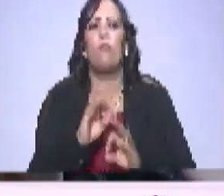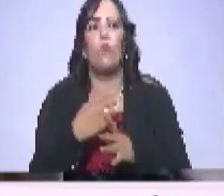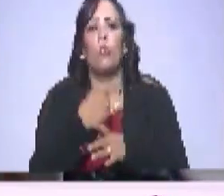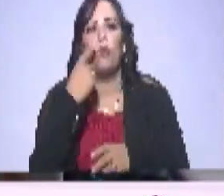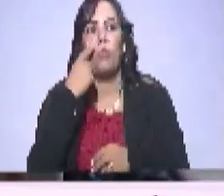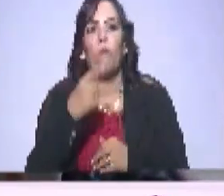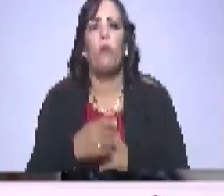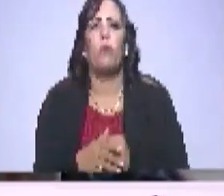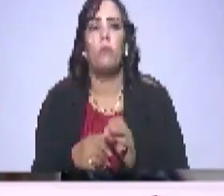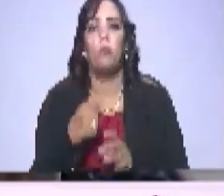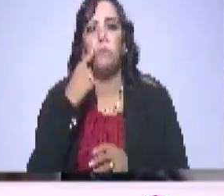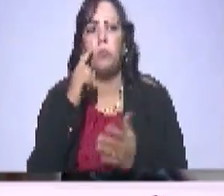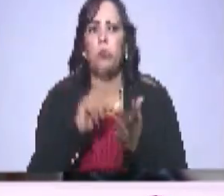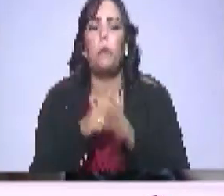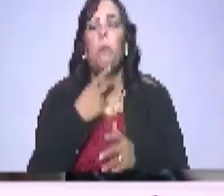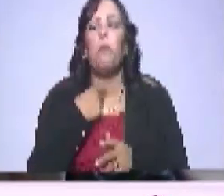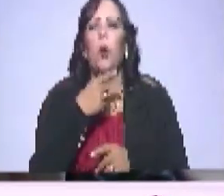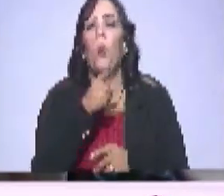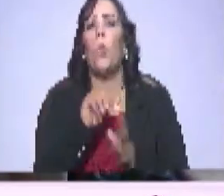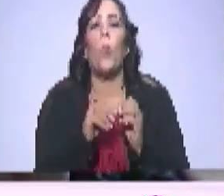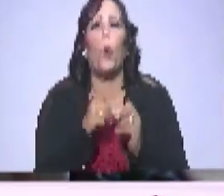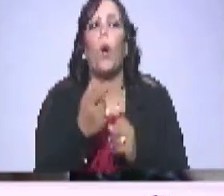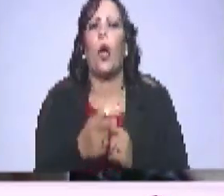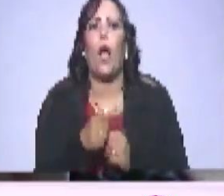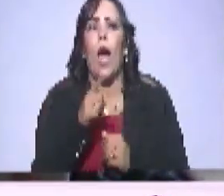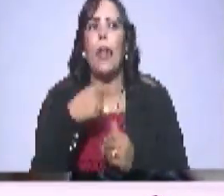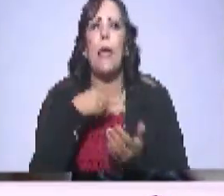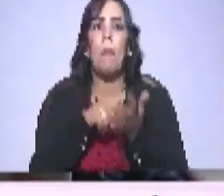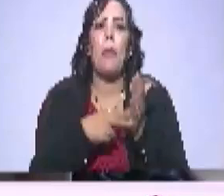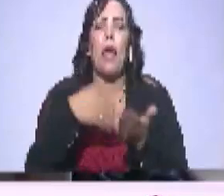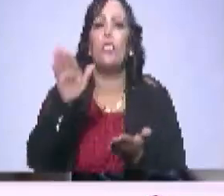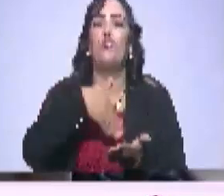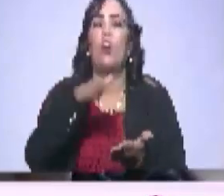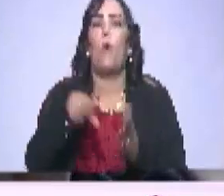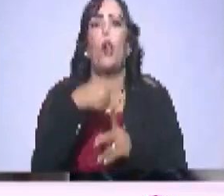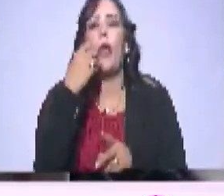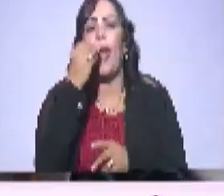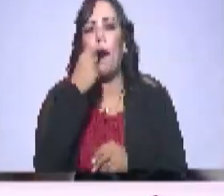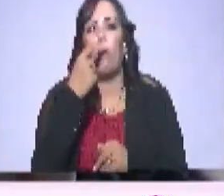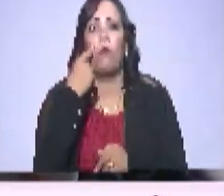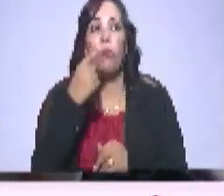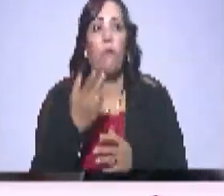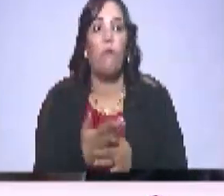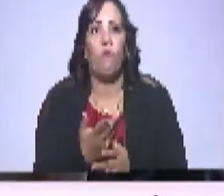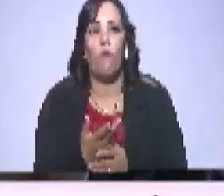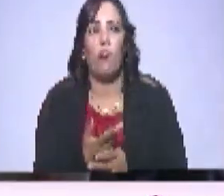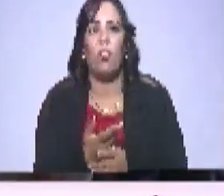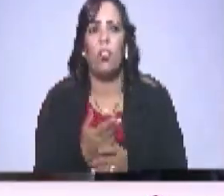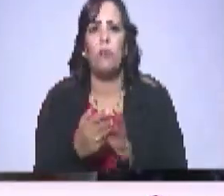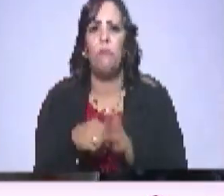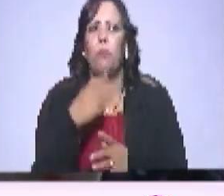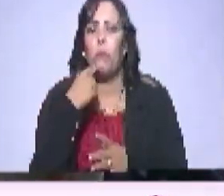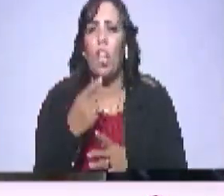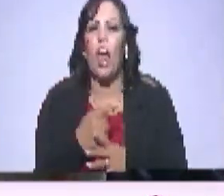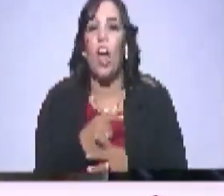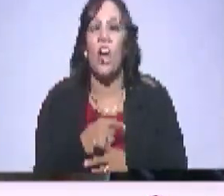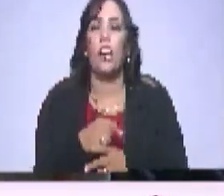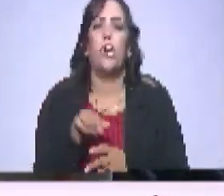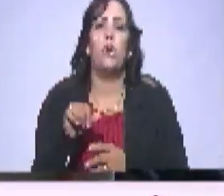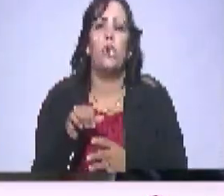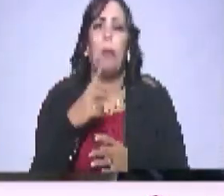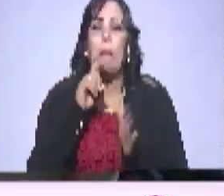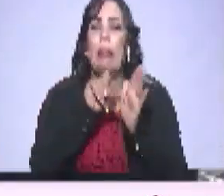يعني ده يعني انا شخصيا يعني بشويه وبكره. ده ايه ده؟ ده زي البطروخ زي الشحوم مثلاً؟ لا لا مش بطروخ، ده الشحم اللي